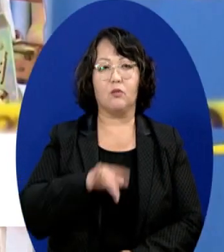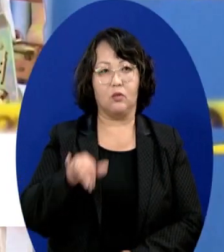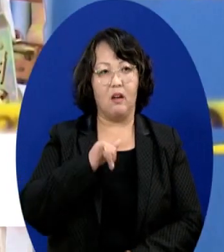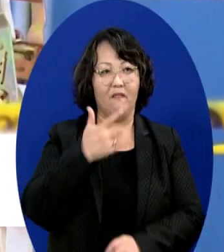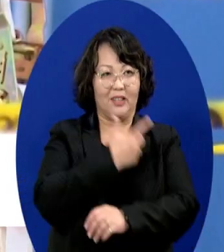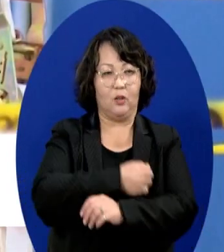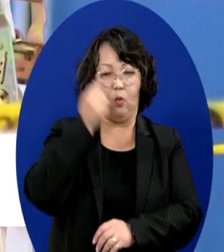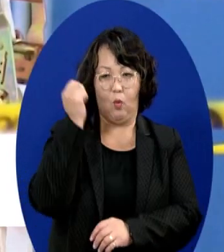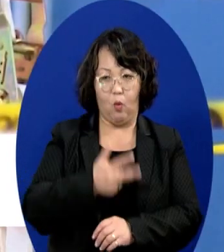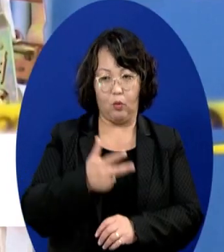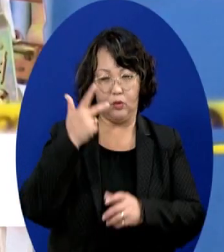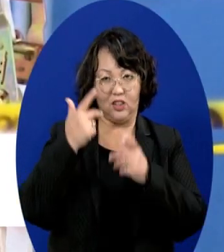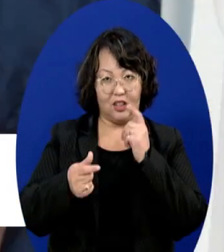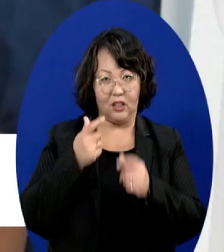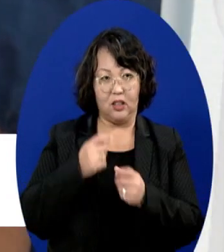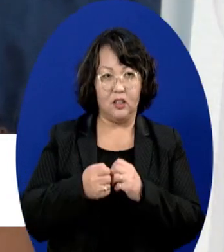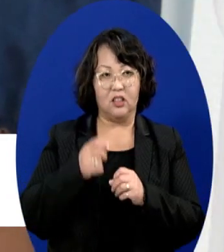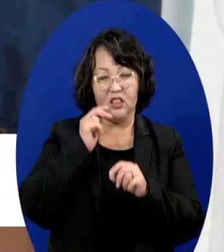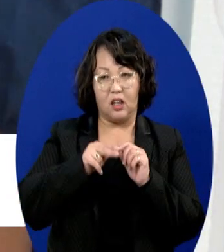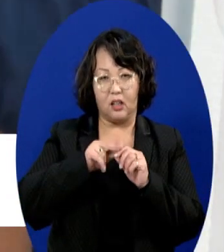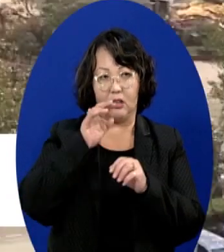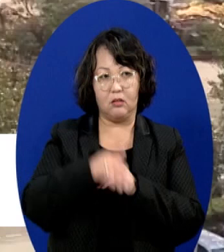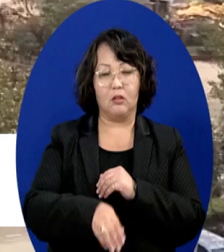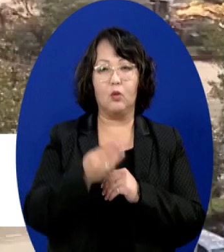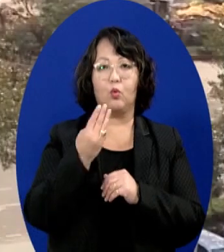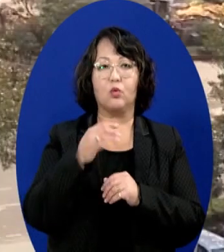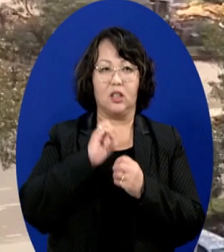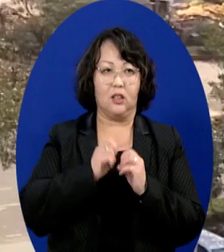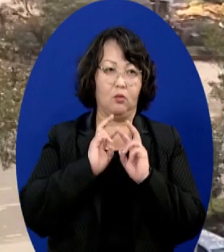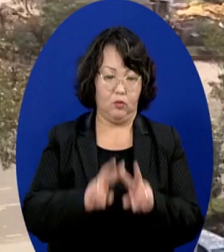эмнэлзийн 3-р шатны туршилтыг үргэлжлүүлэх мэдээлэл гарч байгаамаа.